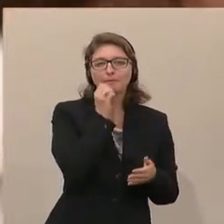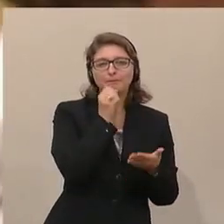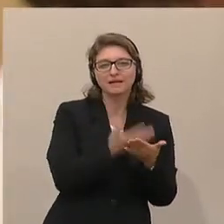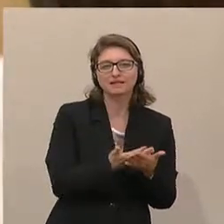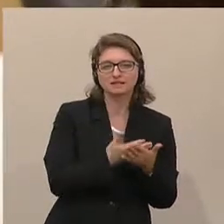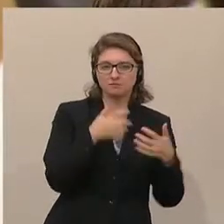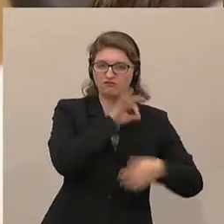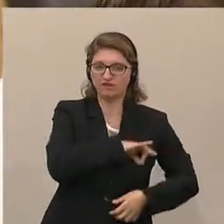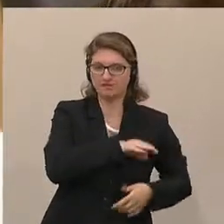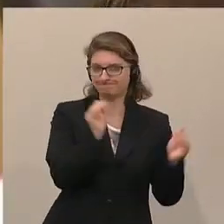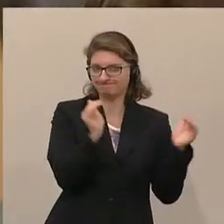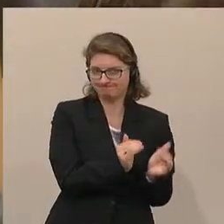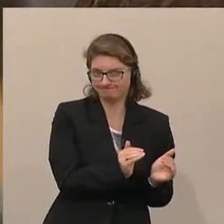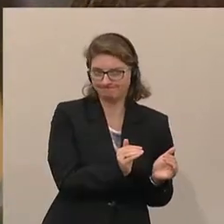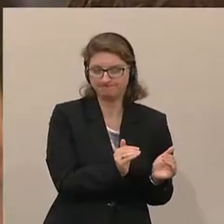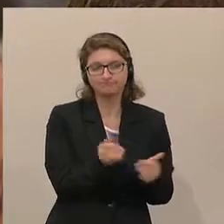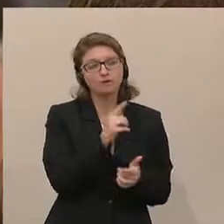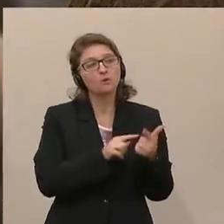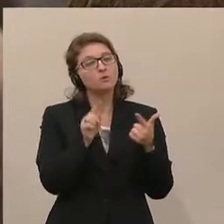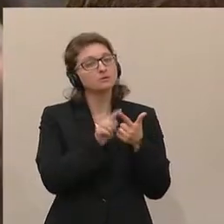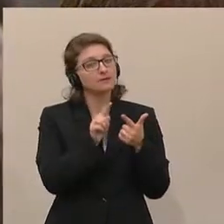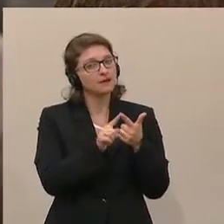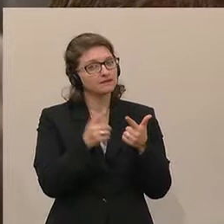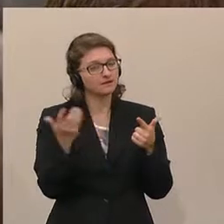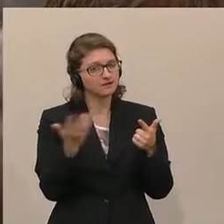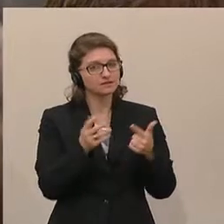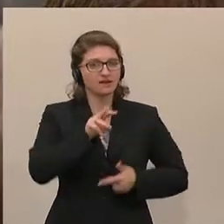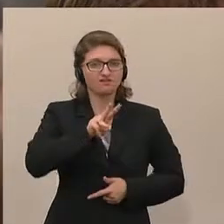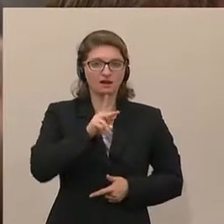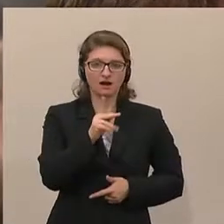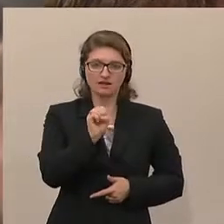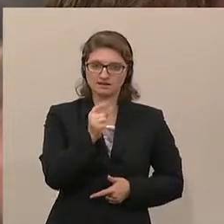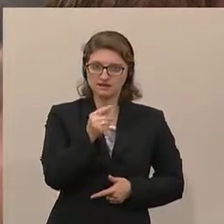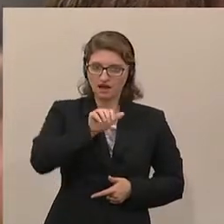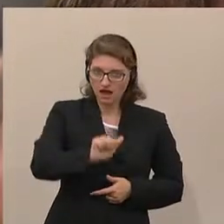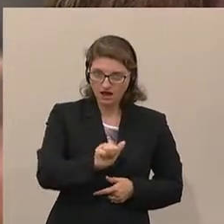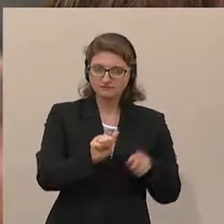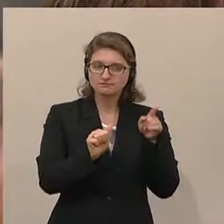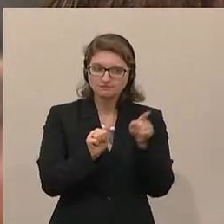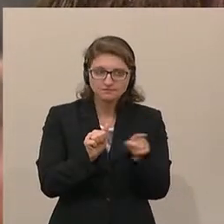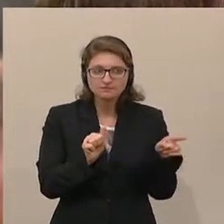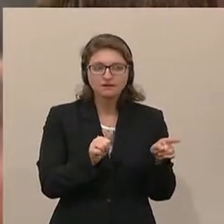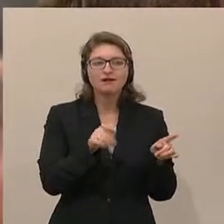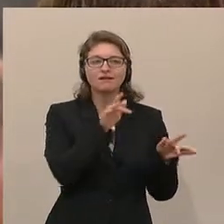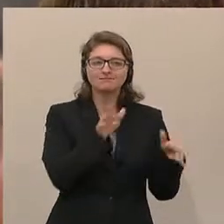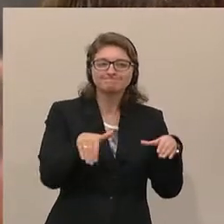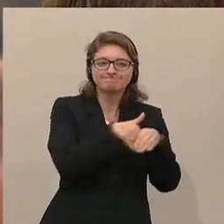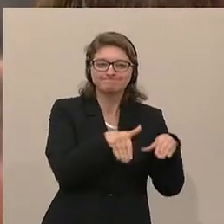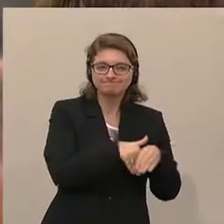eingeschränkt, und das zweite, dass die WKStA Experten beschäftigt,